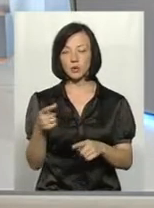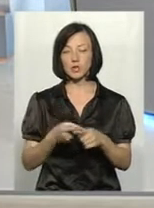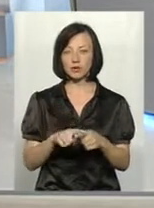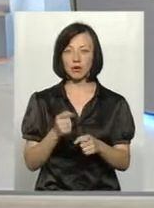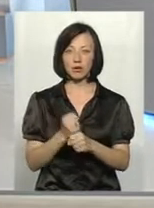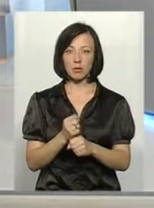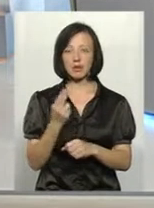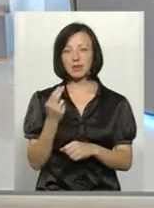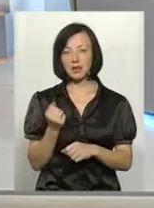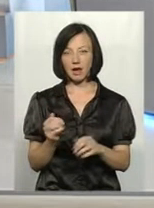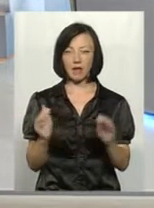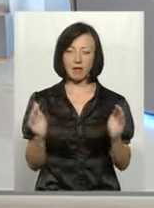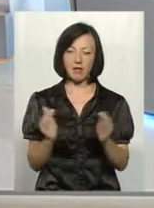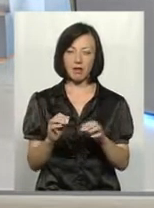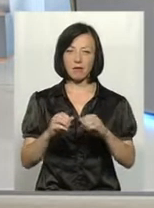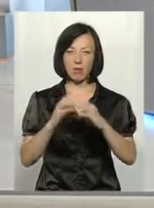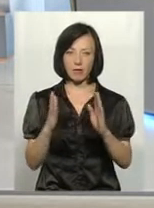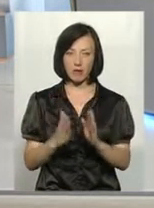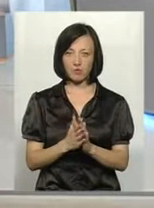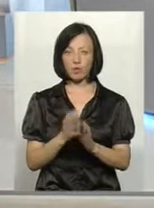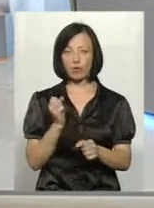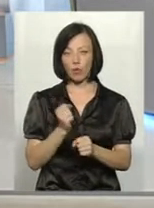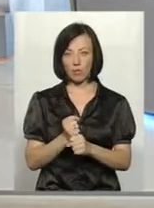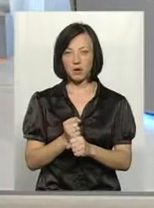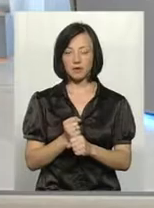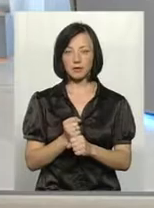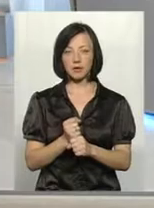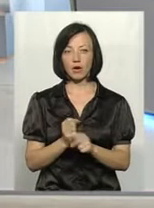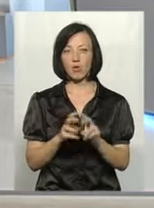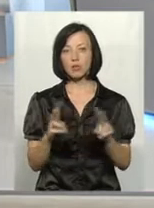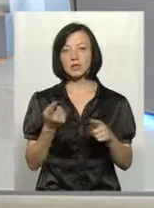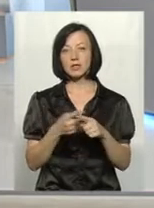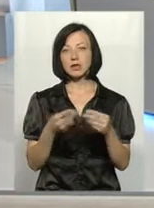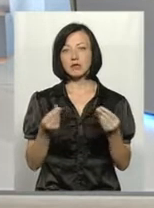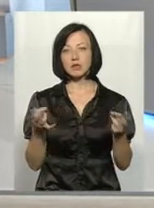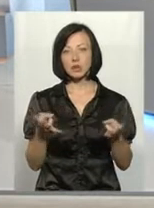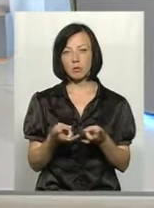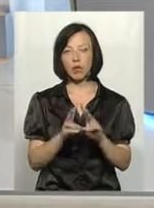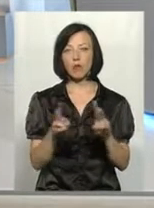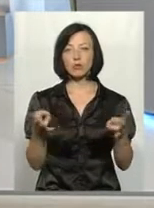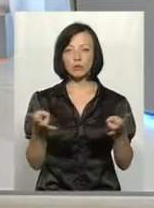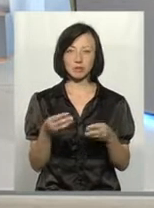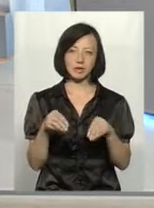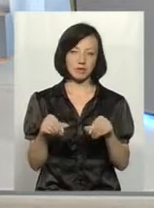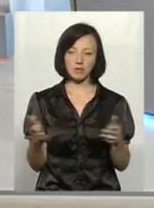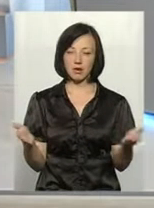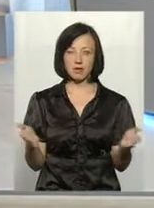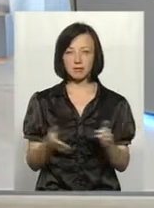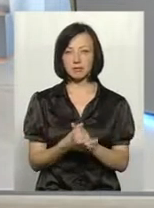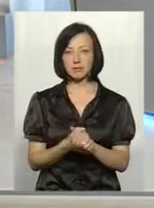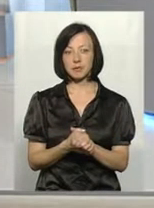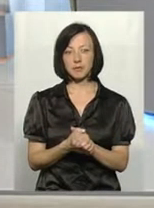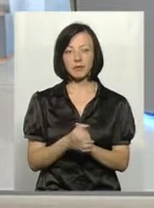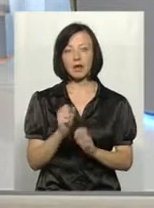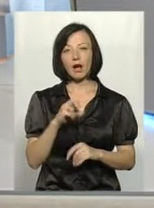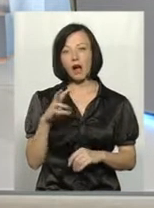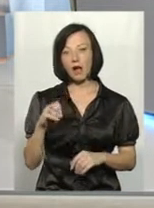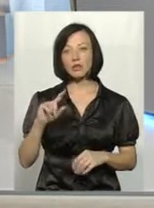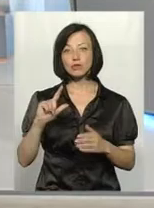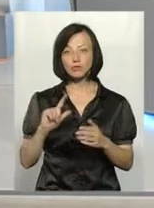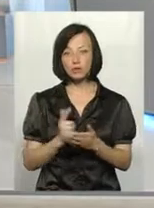Так, невеликими об'ємами, але роблять, тому що комусь ці гроші потрібні, а комусь потрібна ця земля. І придумую варіант. Але ж знову ми